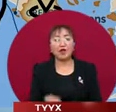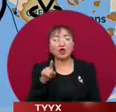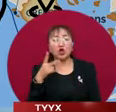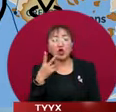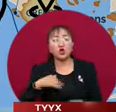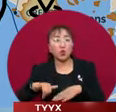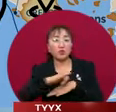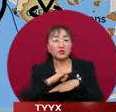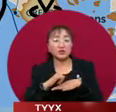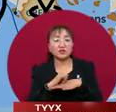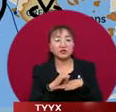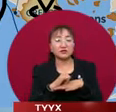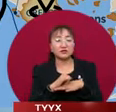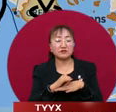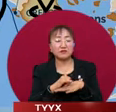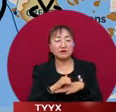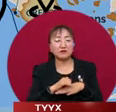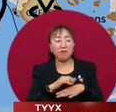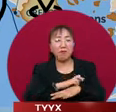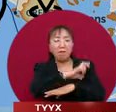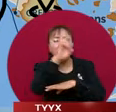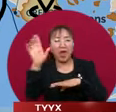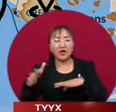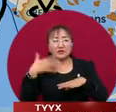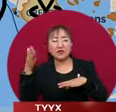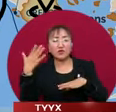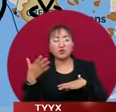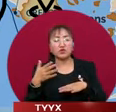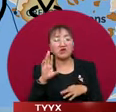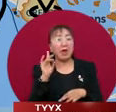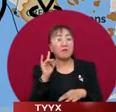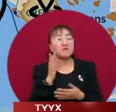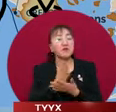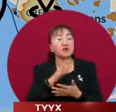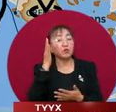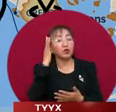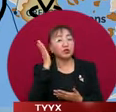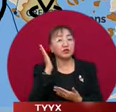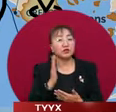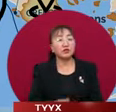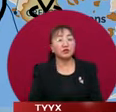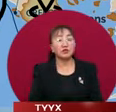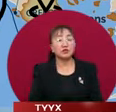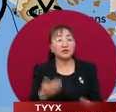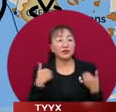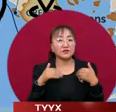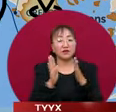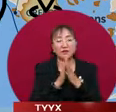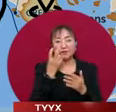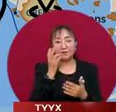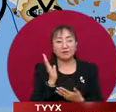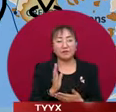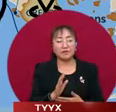улс маань байгаль цаг уурын онцлог нь ямар байсан бол хүүхдүүд ээ? За багштайгаа хамт харъя.